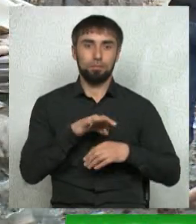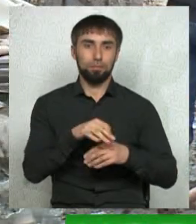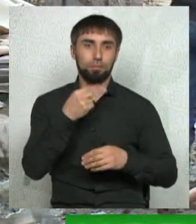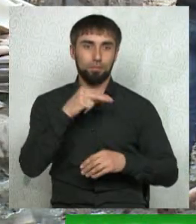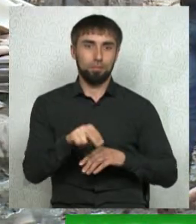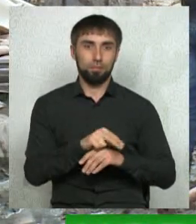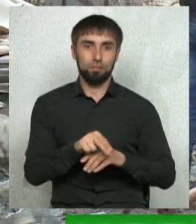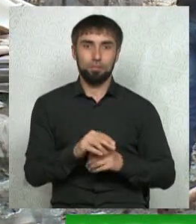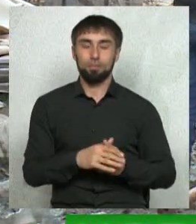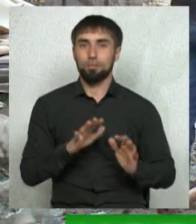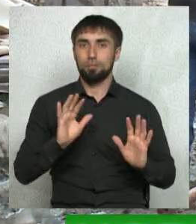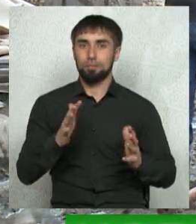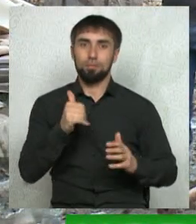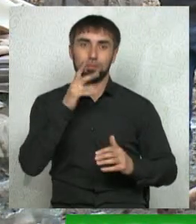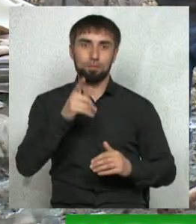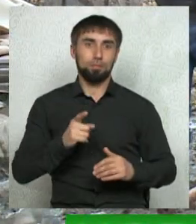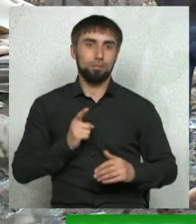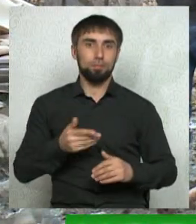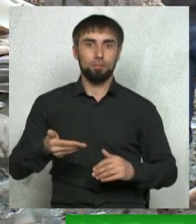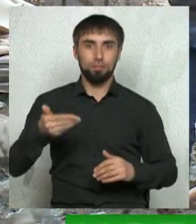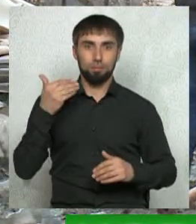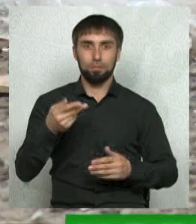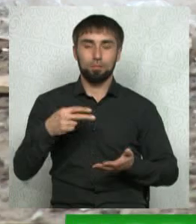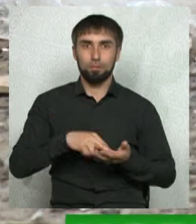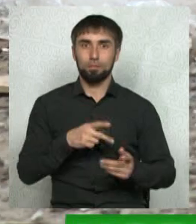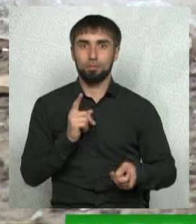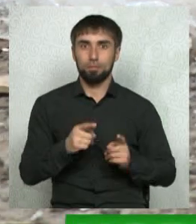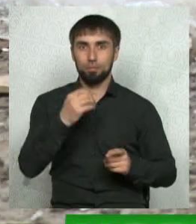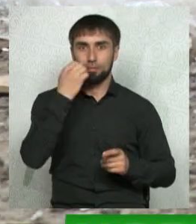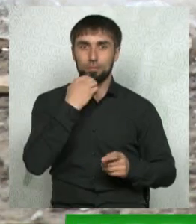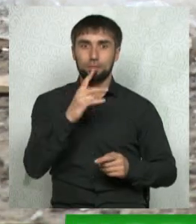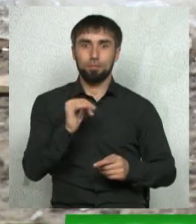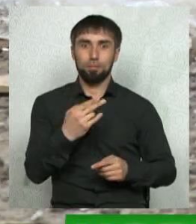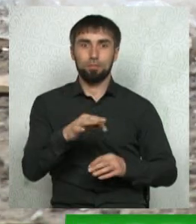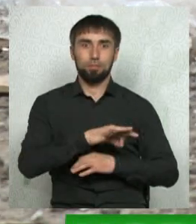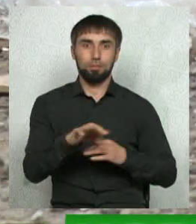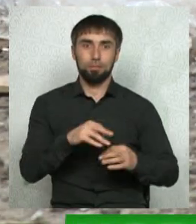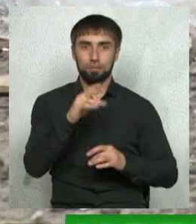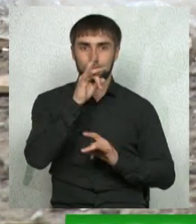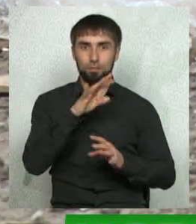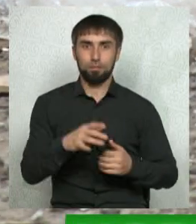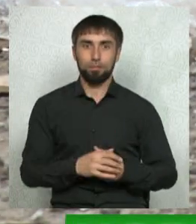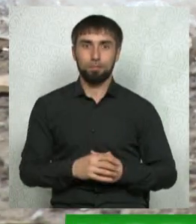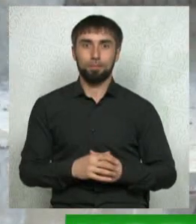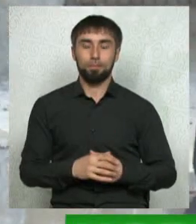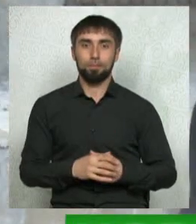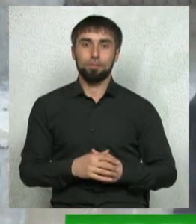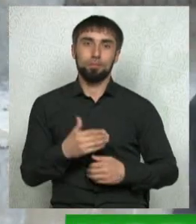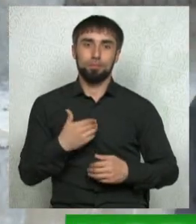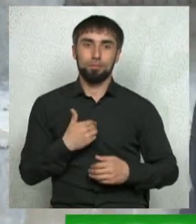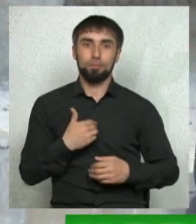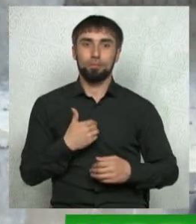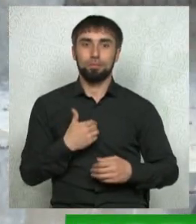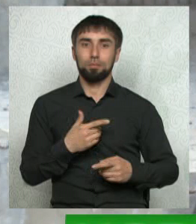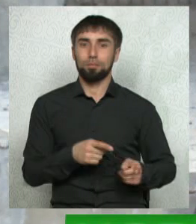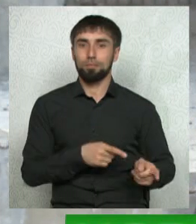капитальный ремонт, событие которого ожидали давно, стало реальным благодаря национальному проекту «Культура». Мы переехали сюда,